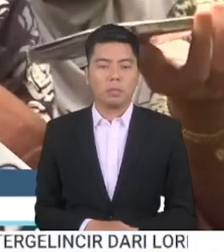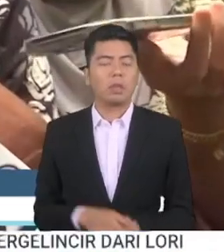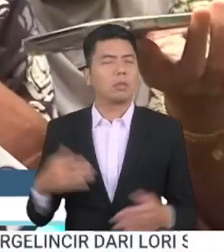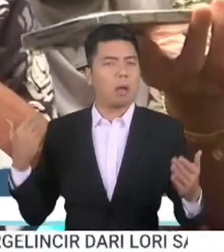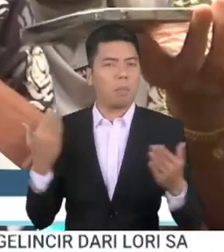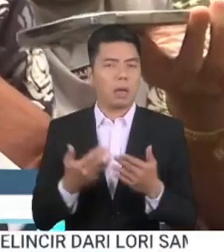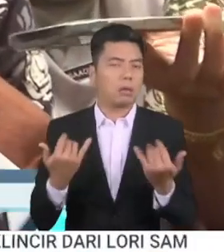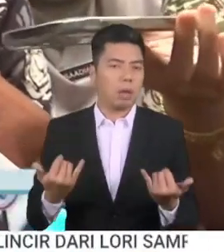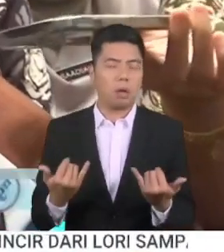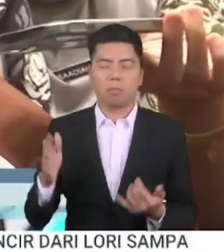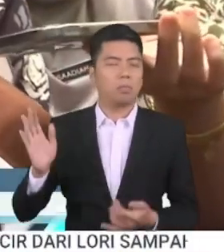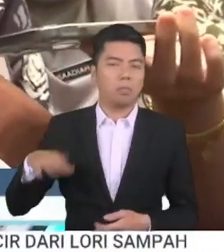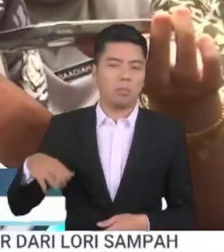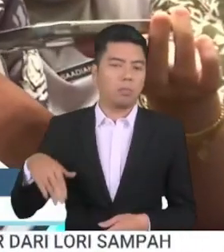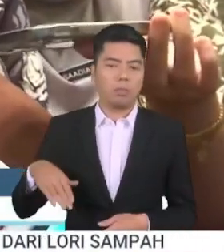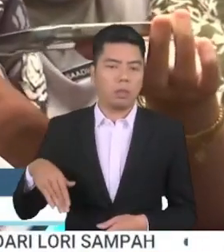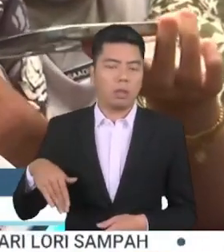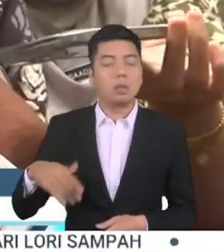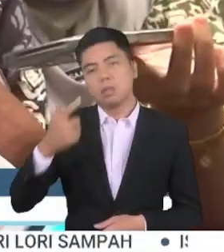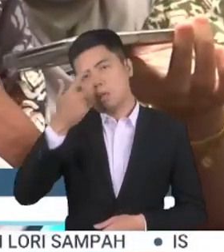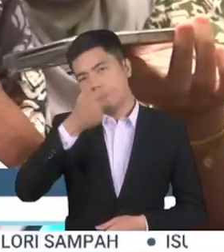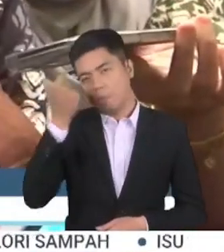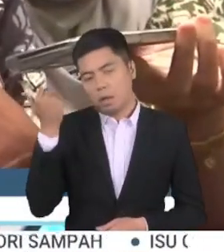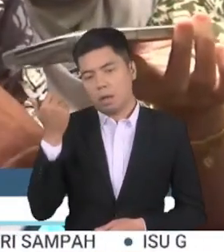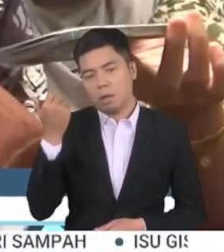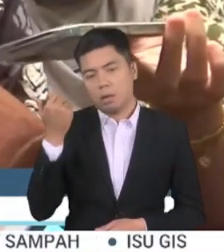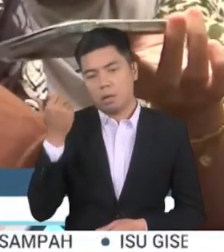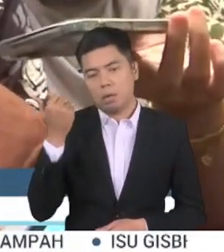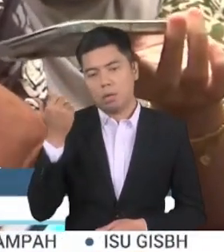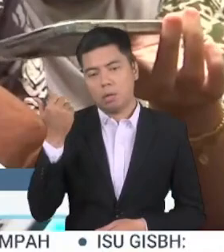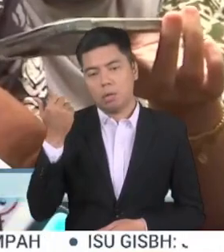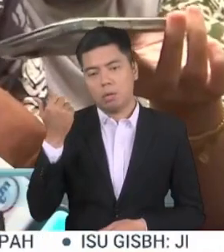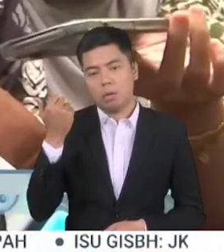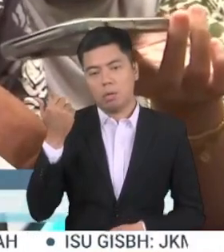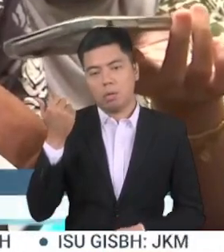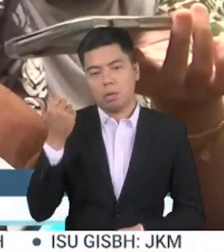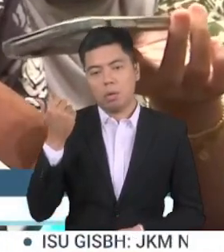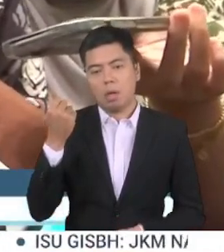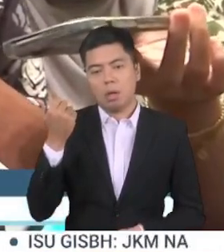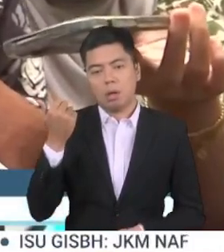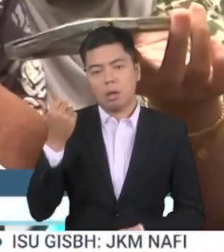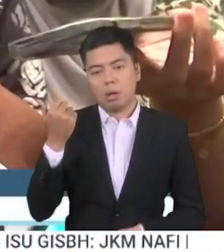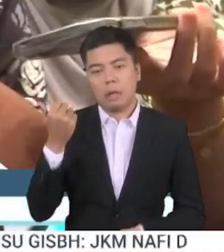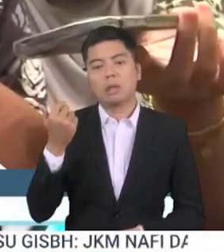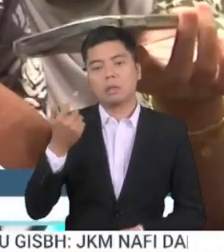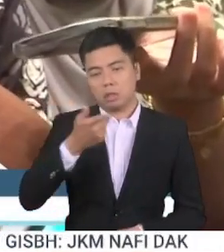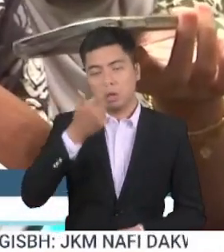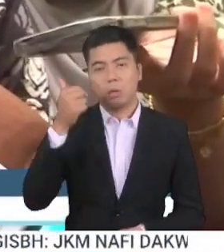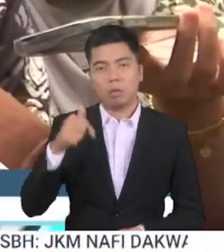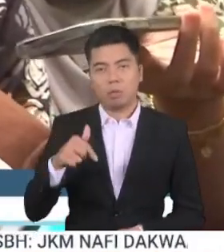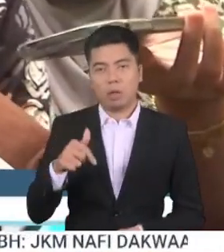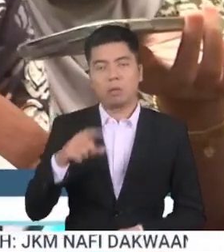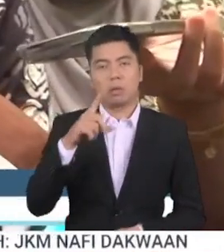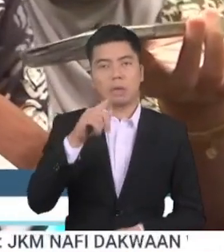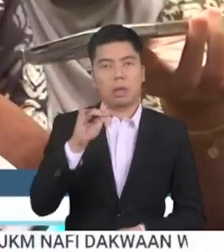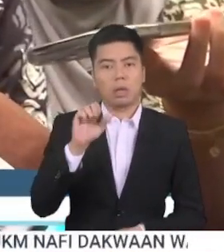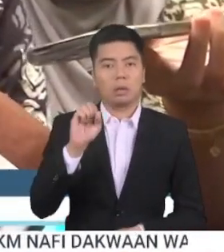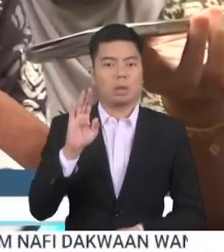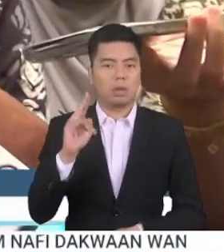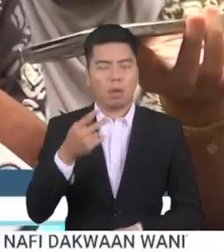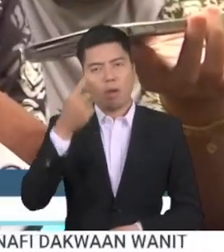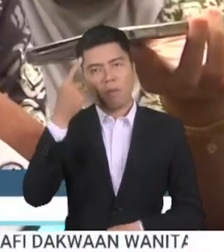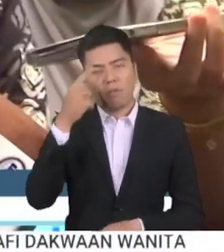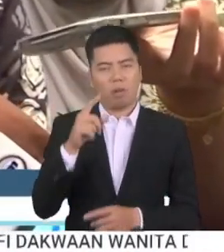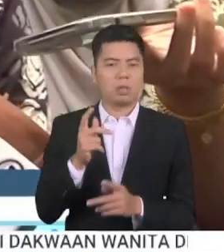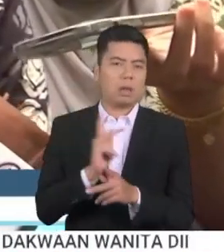Setakat ini belum lagi, ya, belum lagi, kerana bila itu dah dibuka, the minute you buka floodgate tu, ianya akan